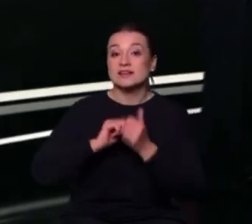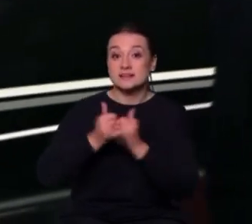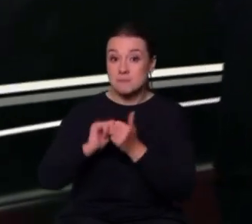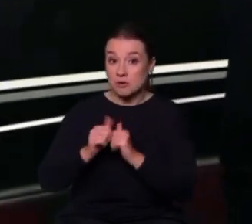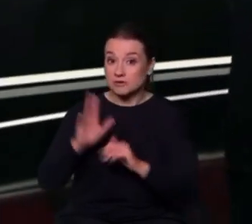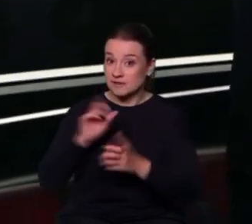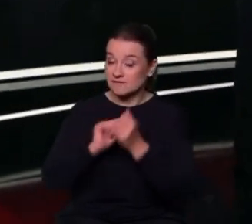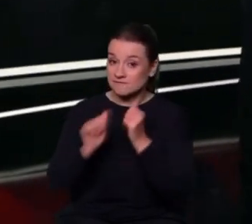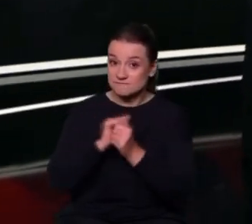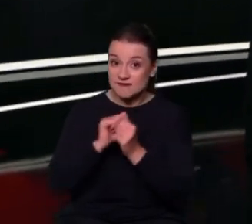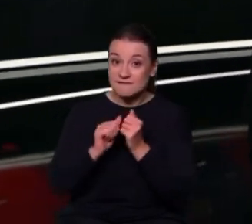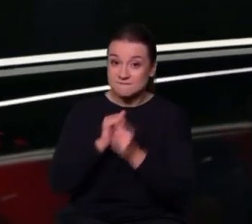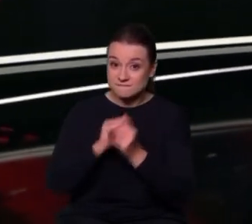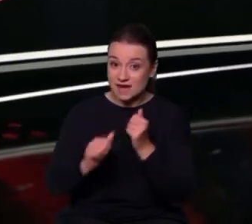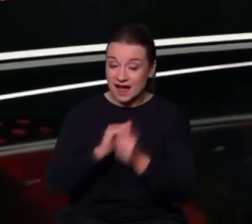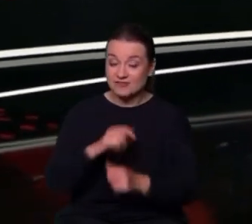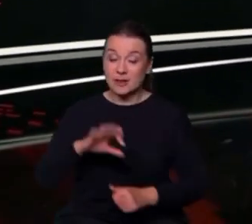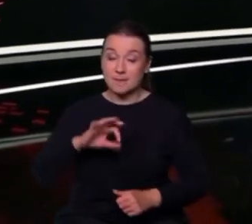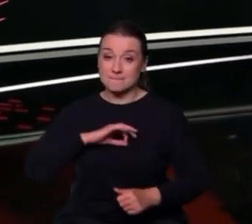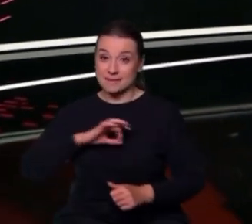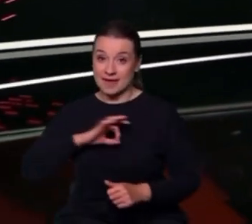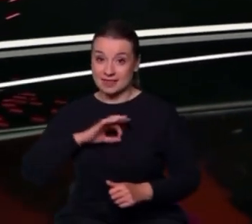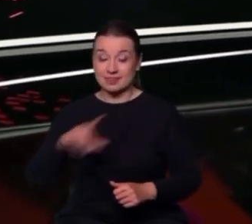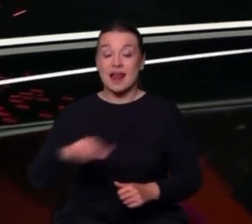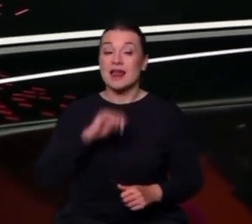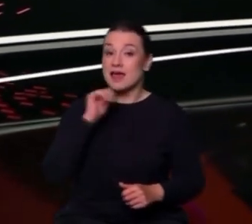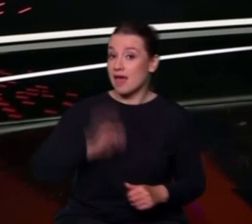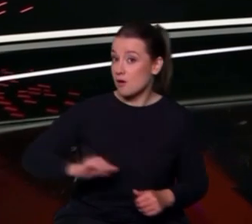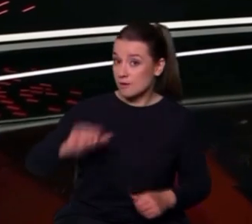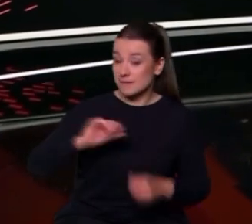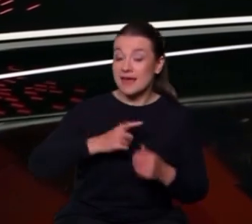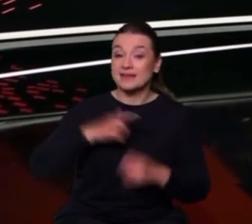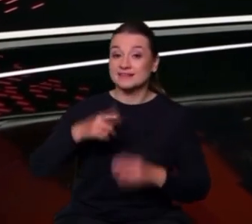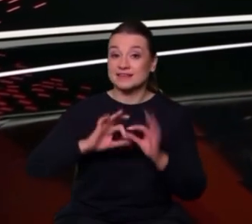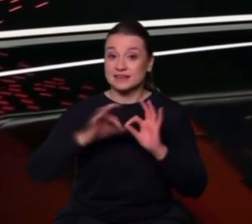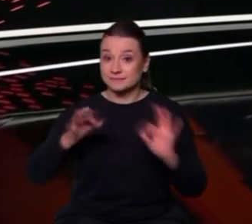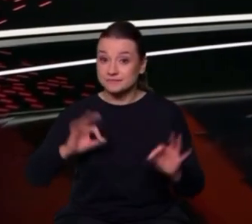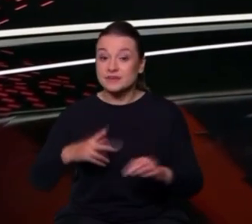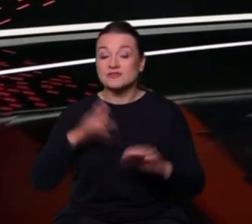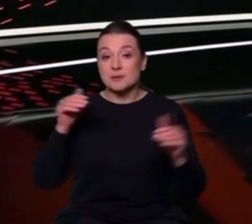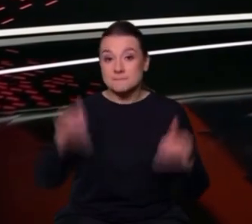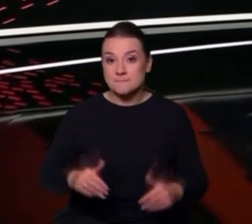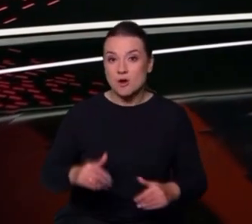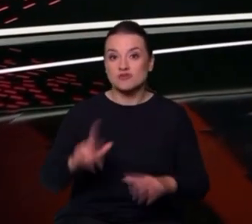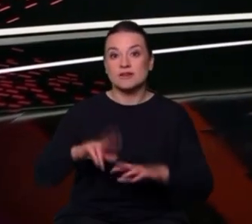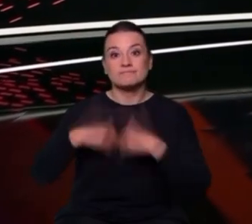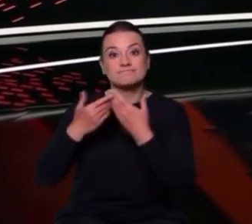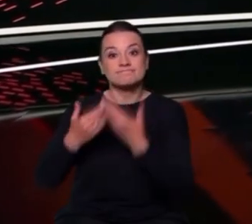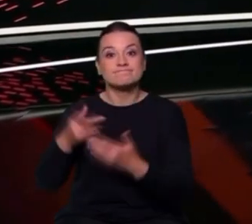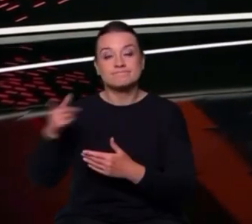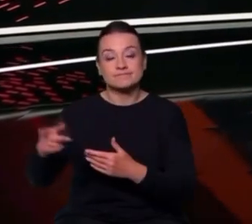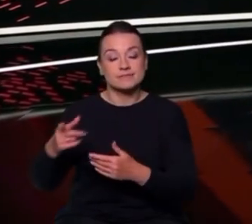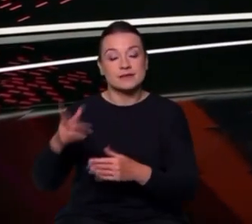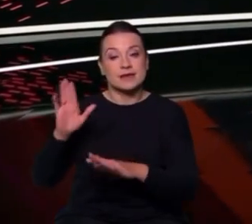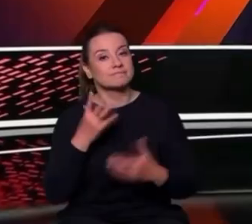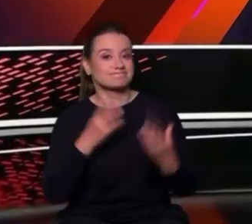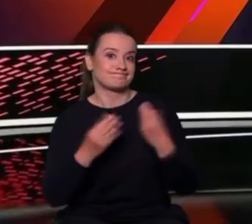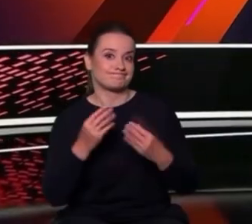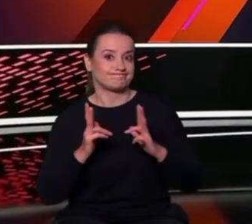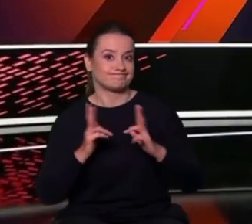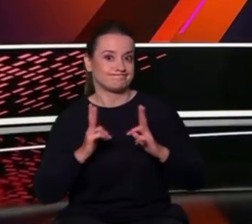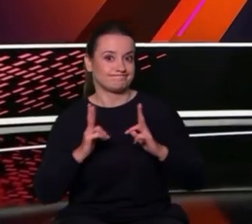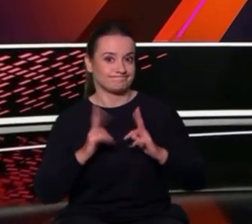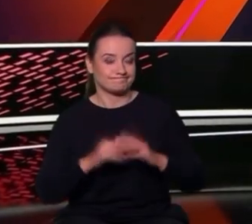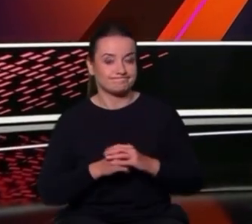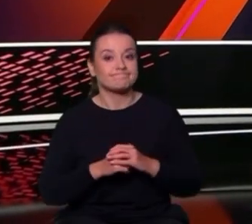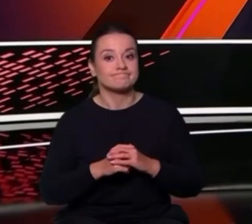o medale igrzysk europejskich, to będą mogli też w niektórych sportach wywalczyć przepustki na igrzyska olimpijskie, które będą zaraz.